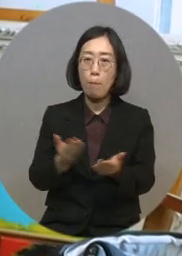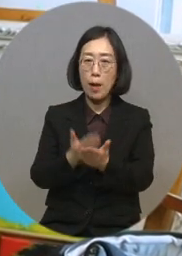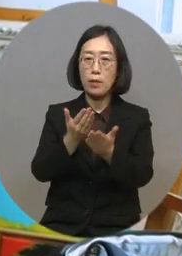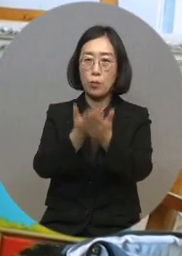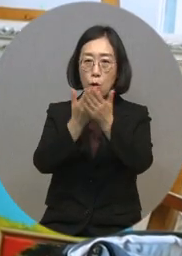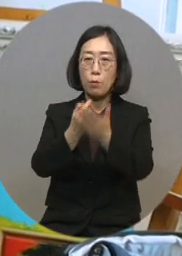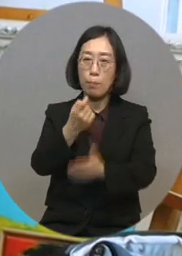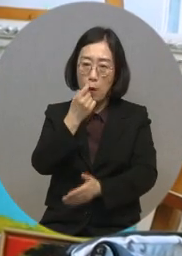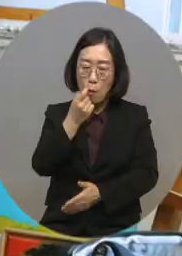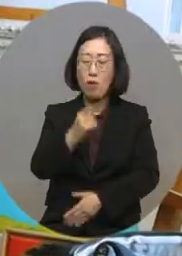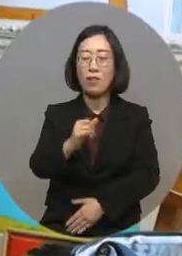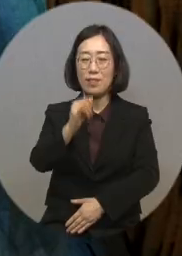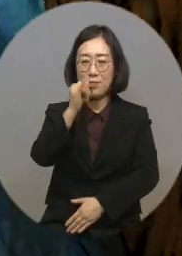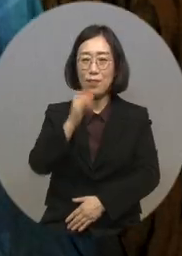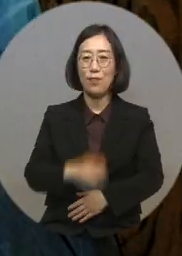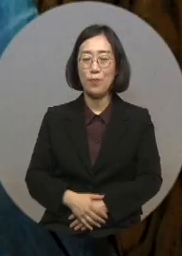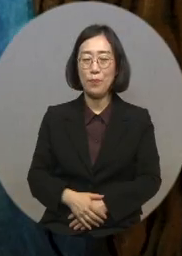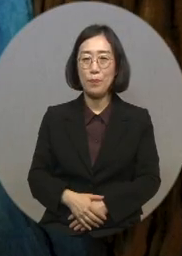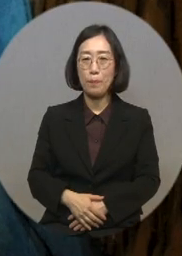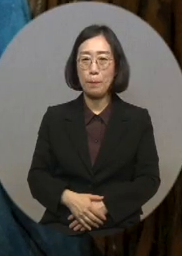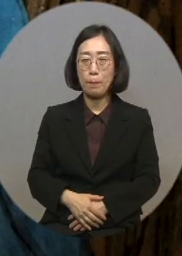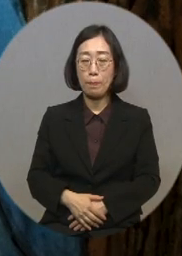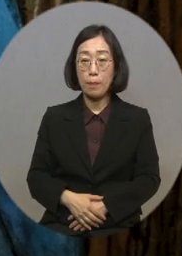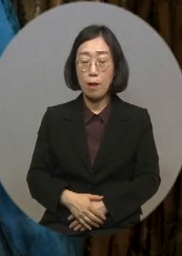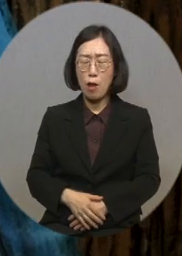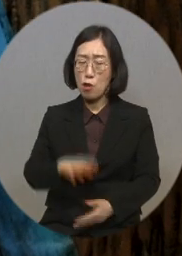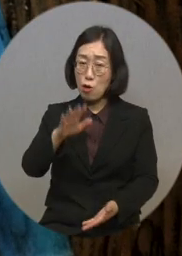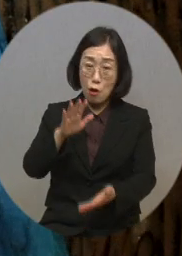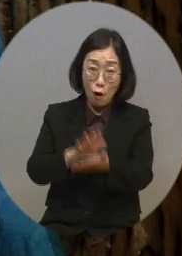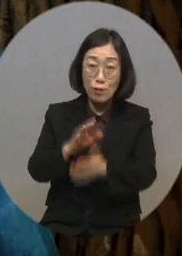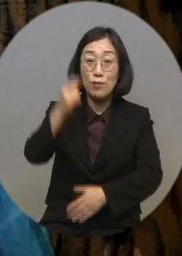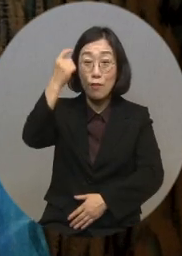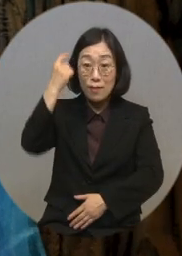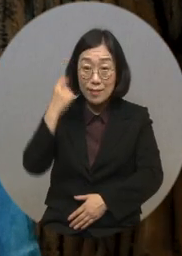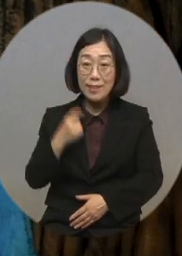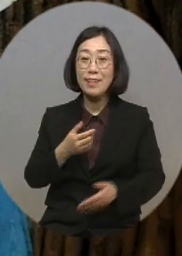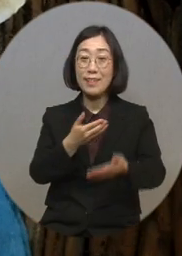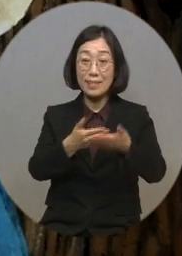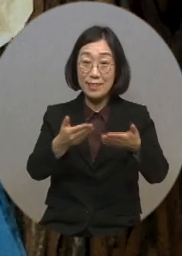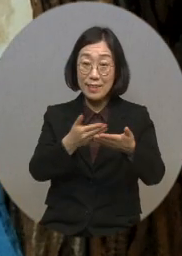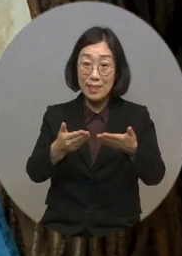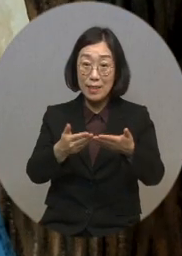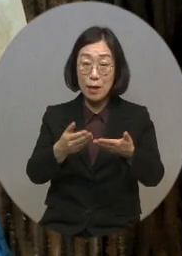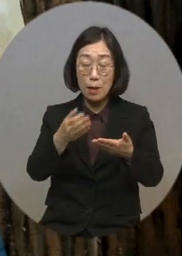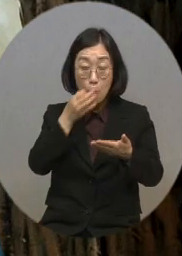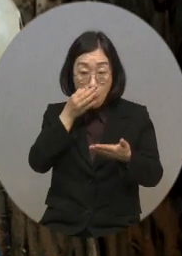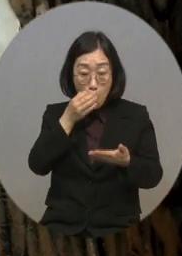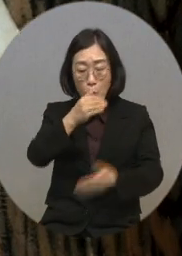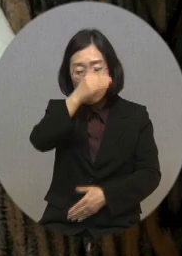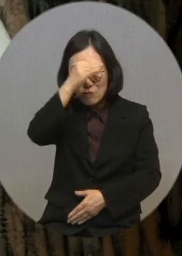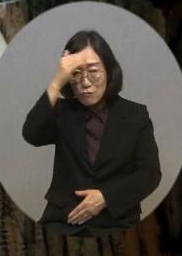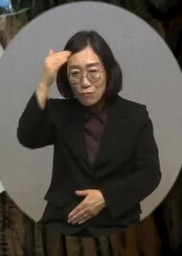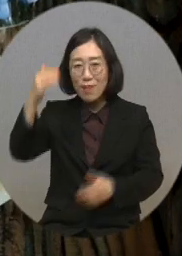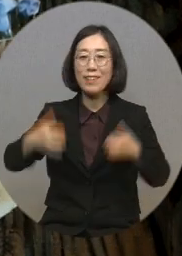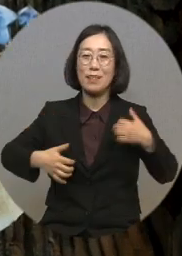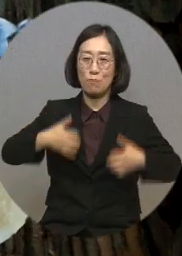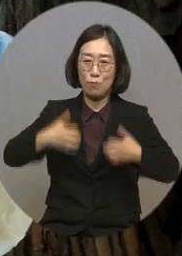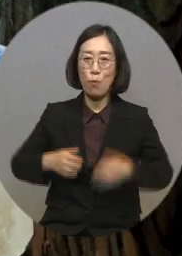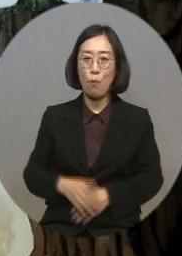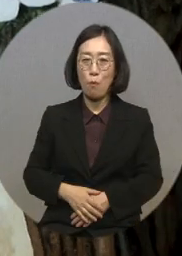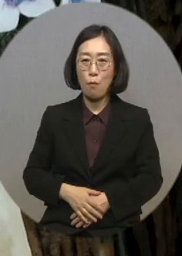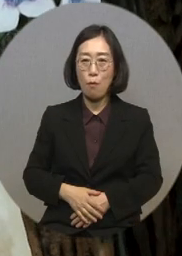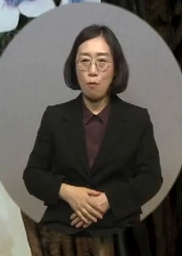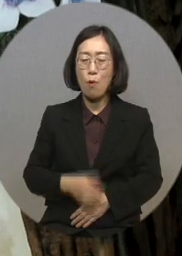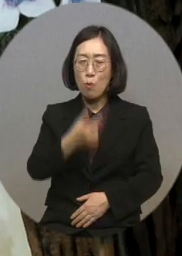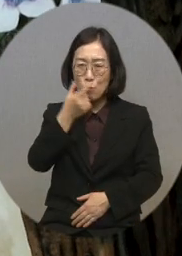많다고 말합니다. 작가의 열정이 고스란히 드러나는 작품을 선보일 수 있어 너무 기쁘고